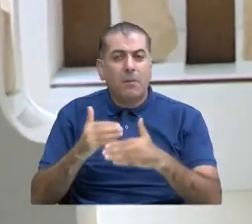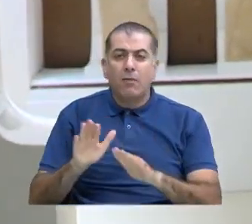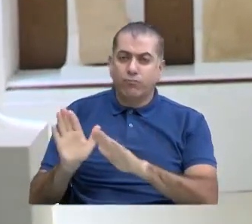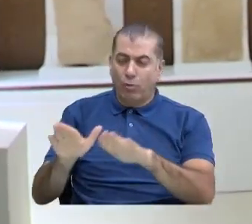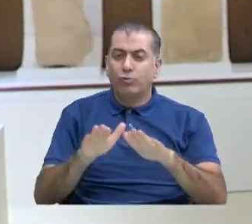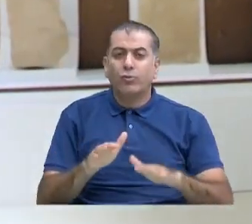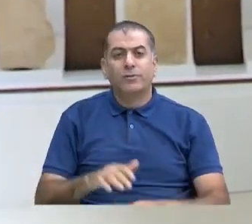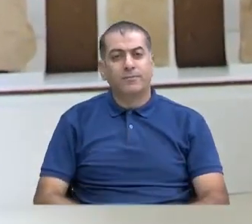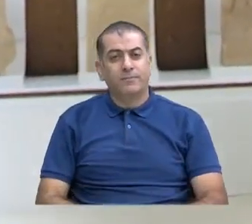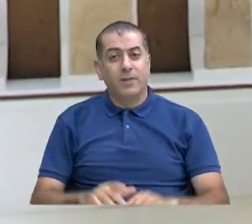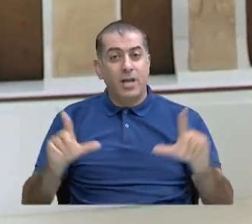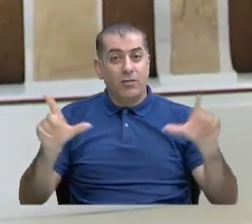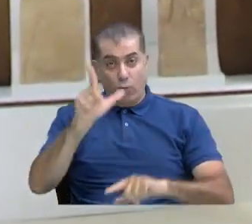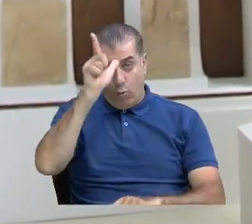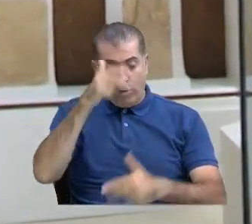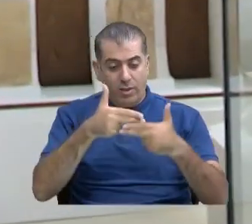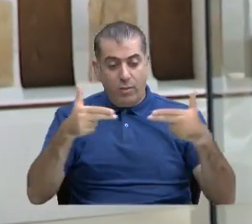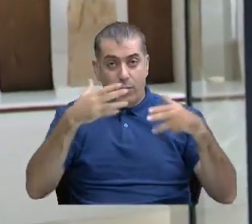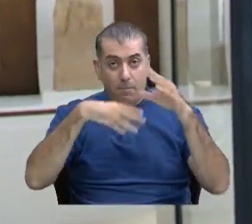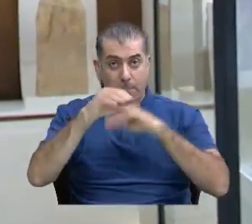ايمن الفقراء التلفزيون الاردني محافظه الطفيله